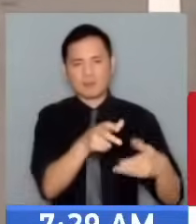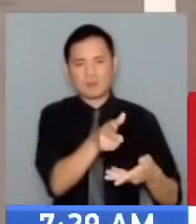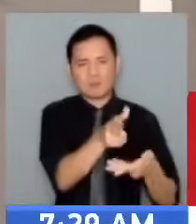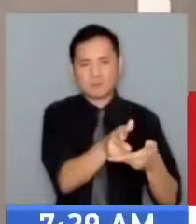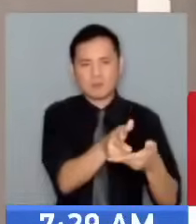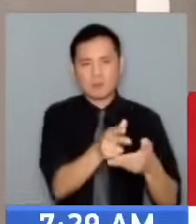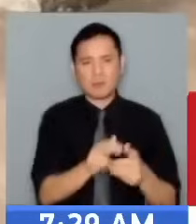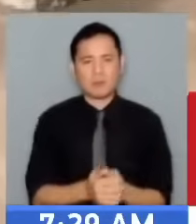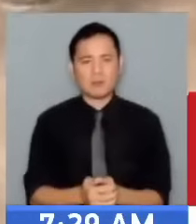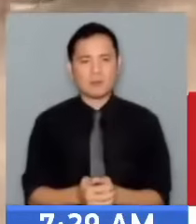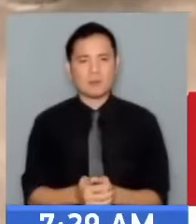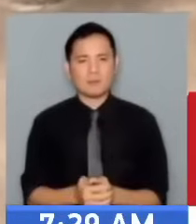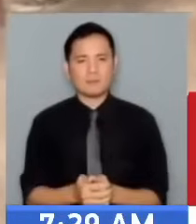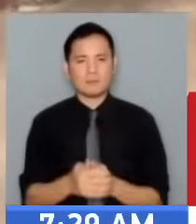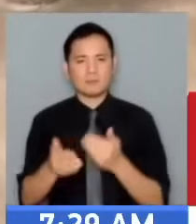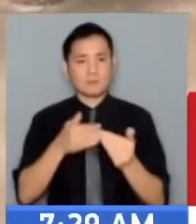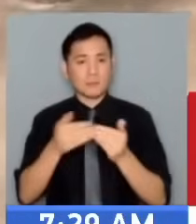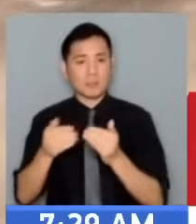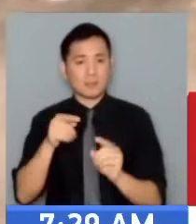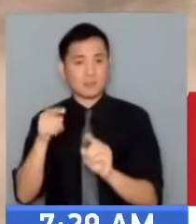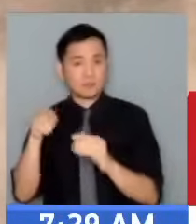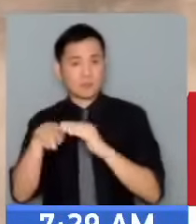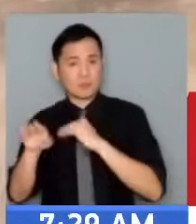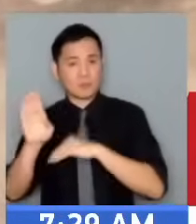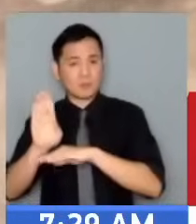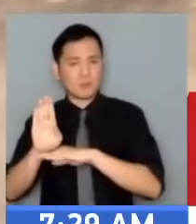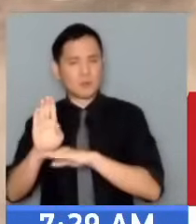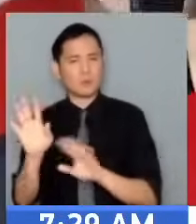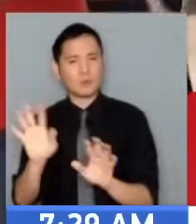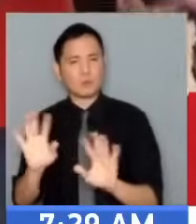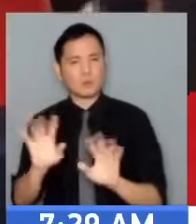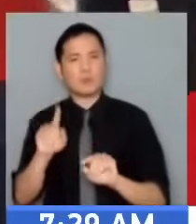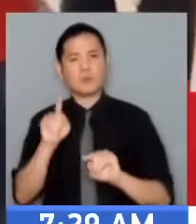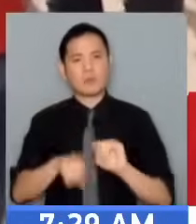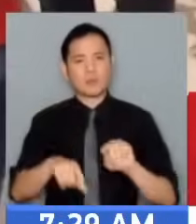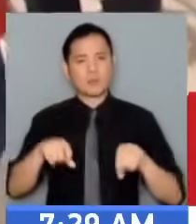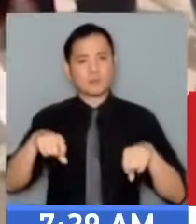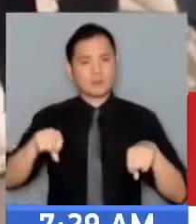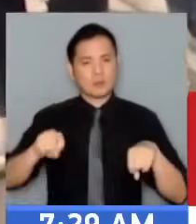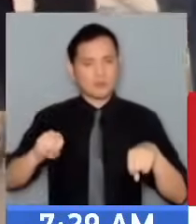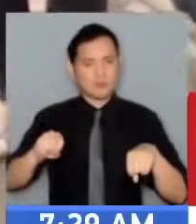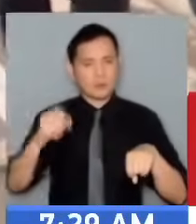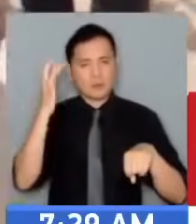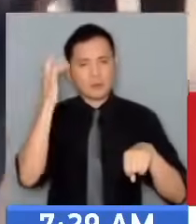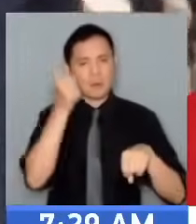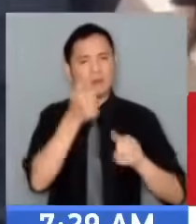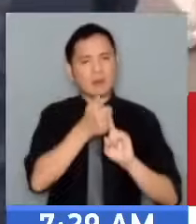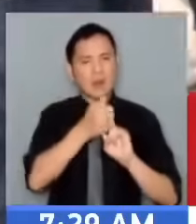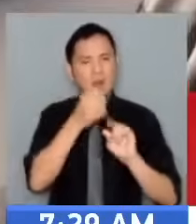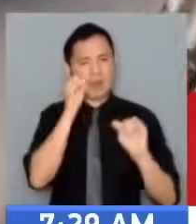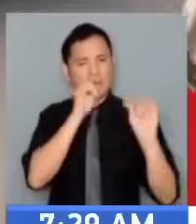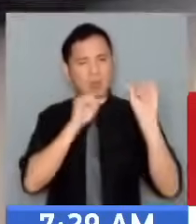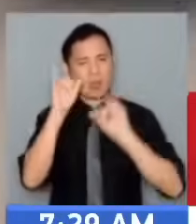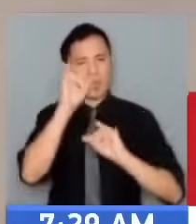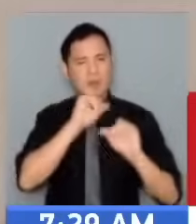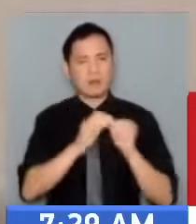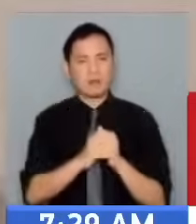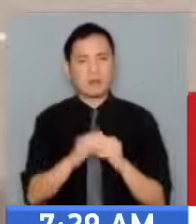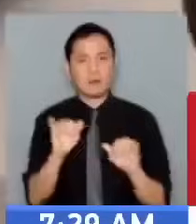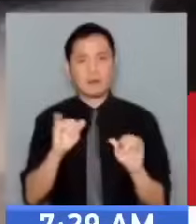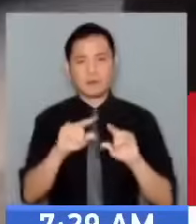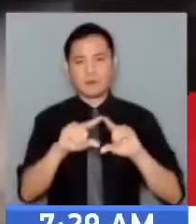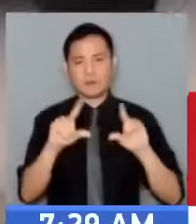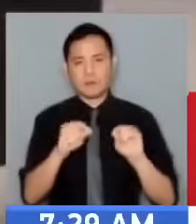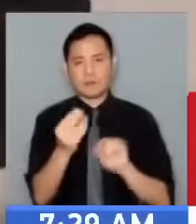Hindi na muna siya pinayagan ng MMDA na makapagmaneho dahil nakainum ang Rider inisyuhan siya ng ticket para sa illegal parking Sa Anonas